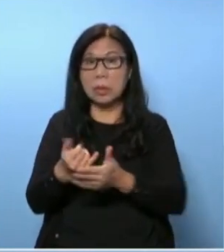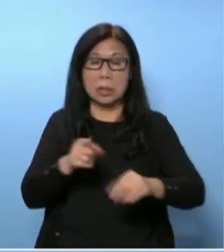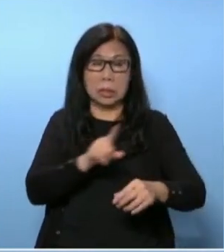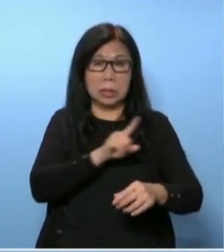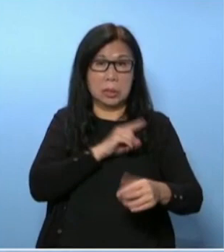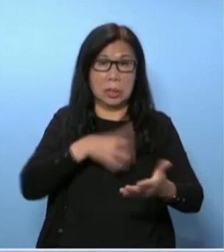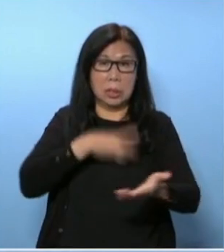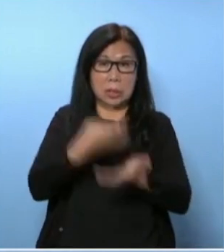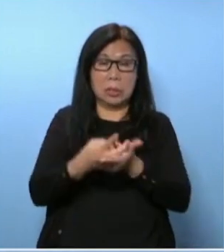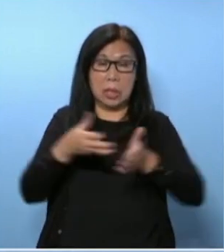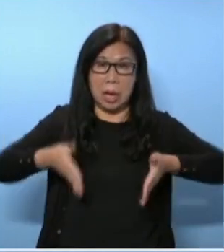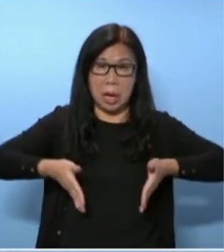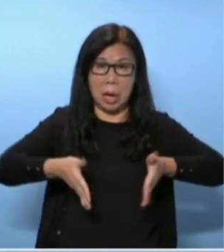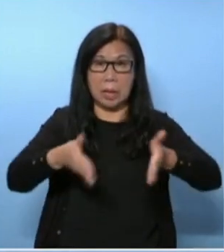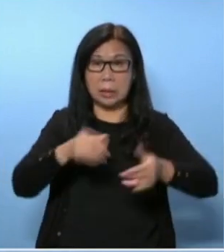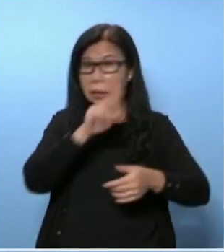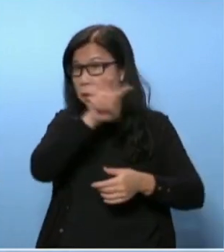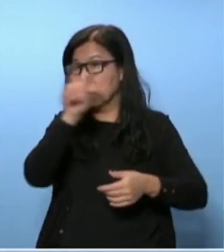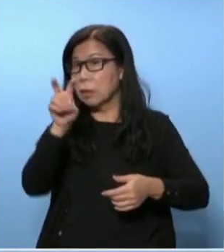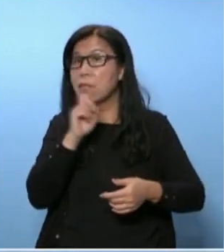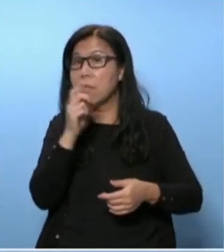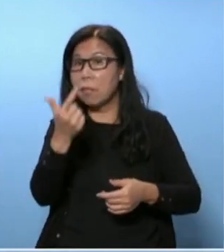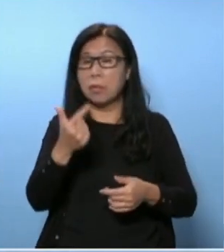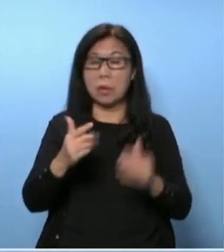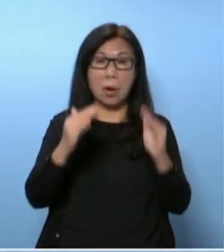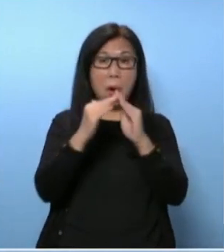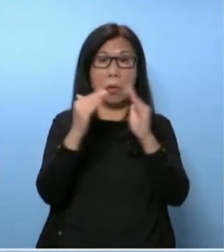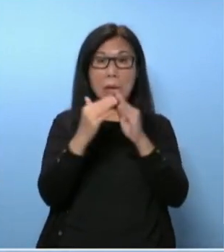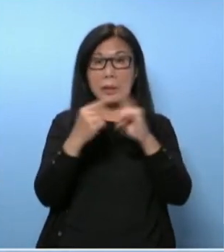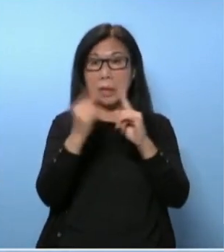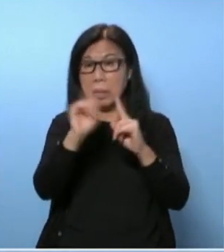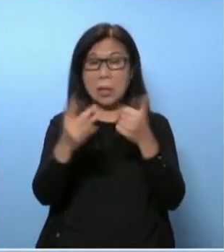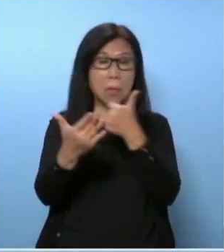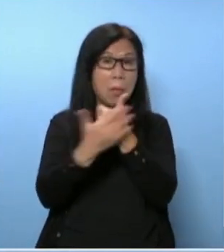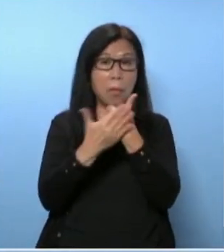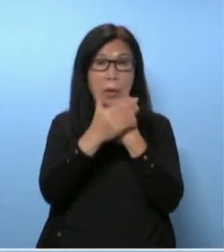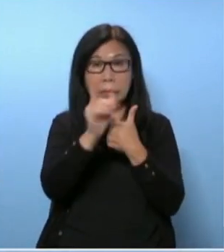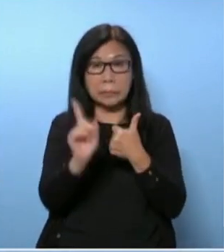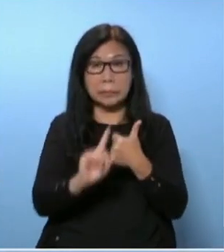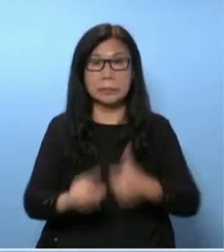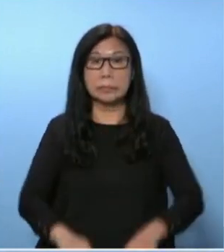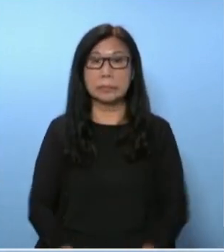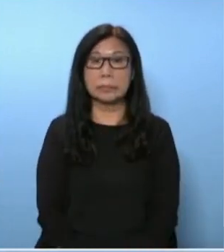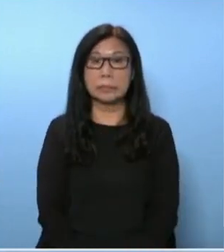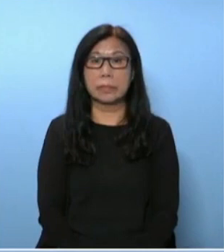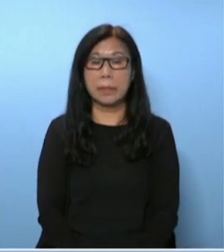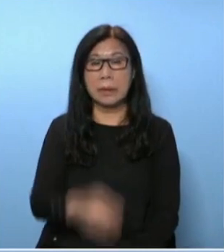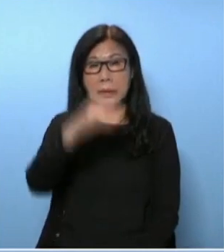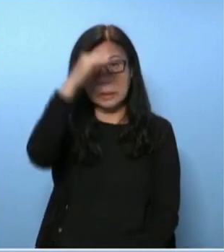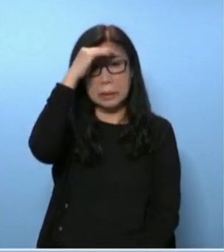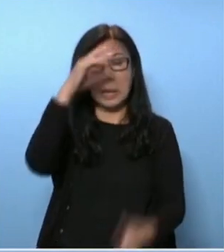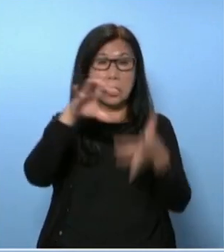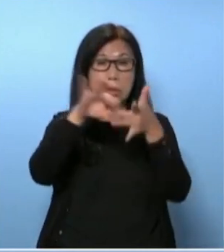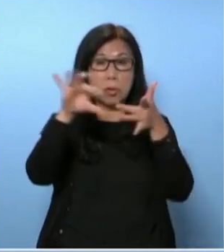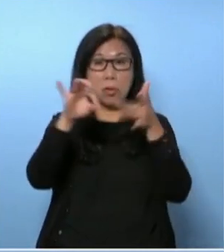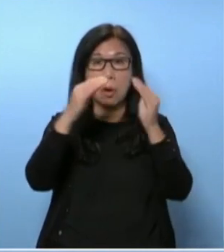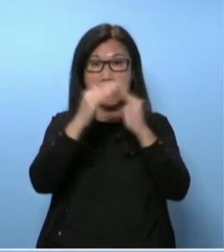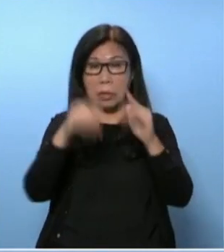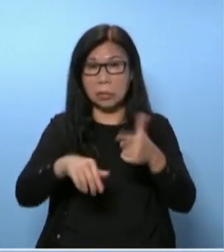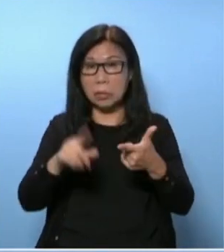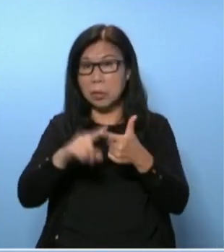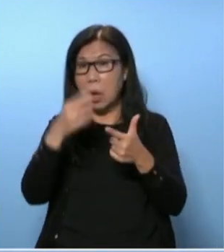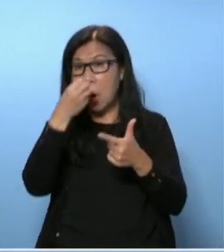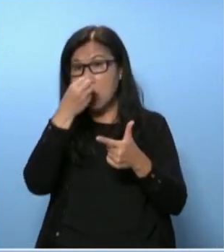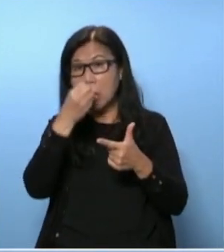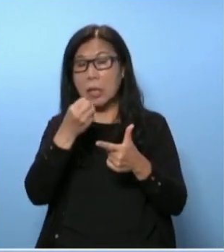警覺，走街的時候都會留意都望多兩眼，但是他的屋企人怎樣去保護呢？為什麼我們會有警察宿舍但是就沒有香